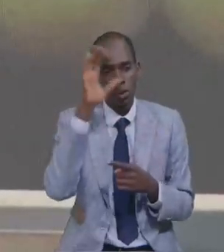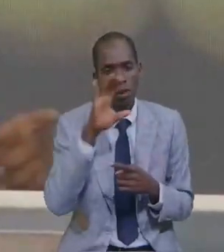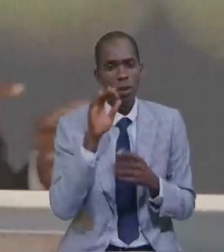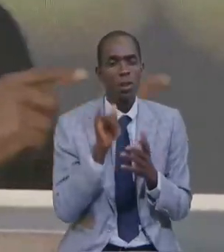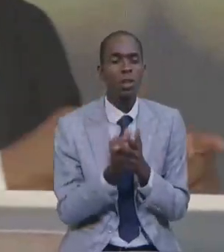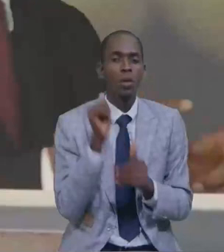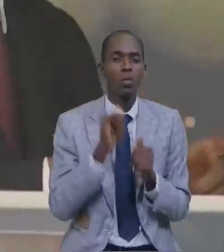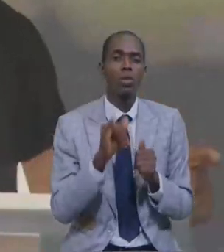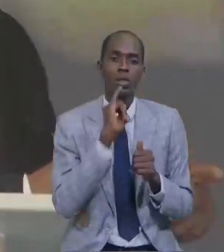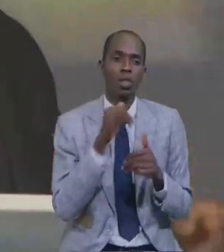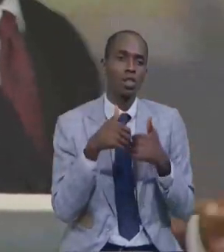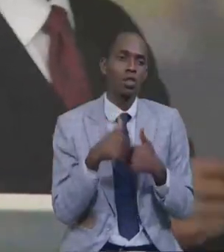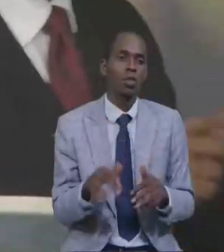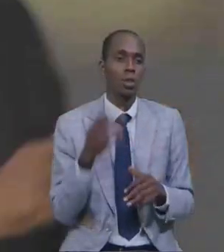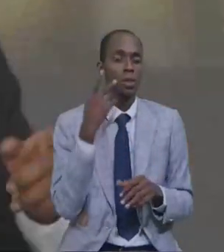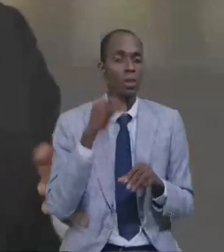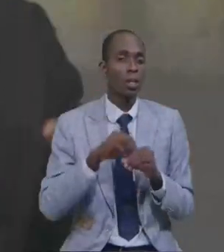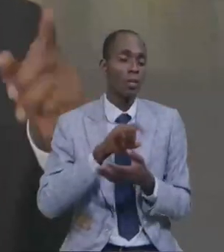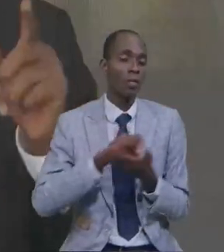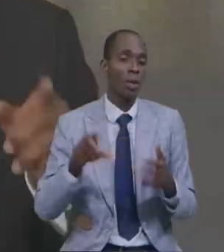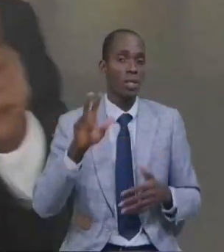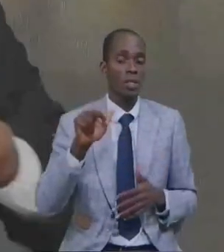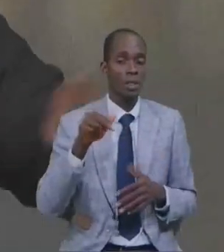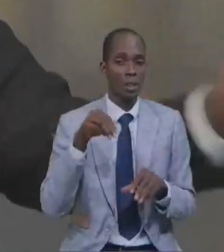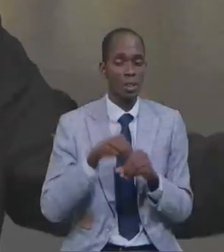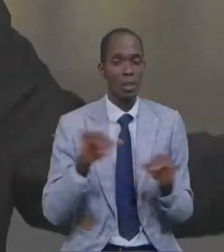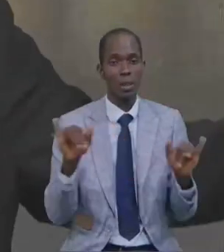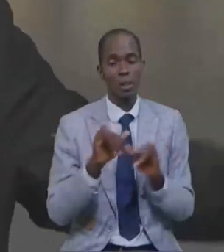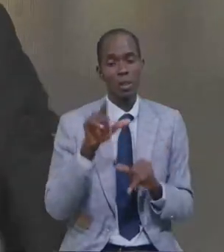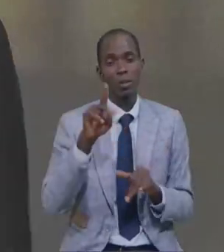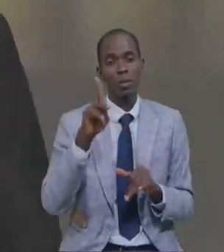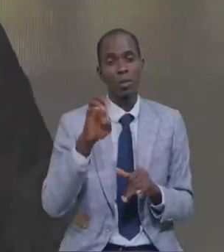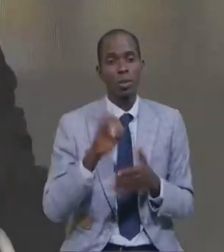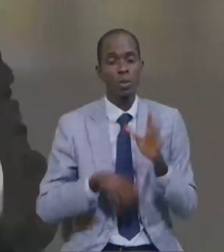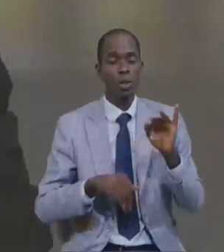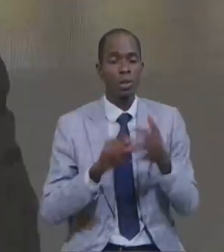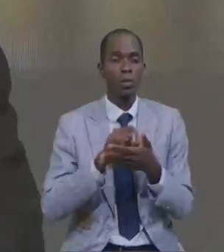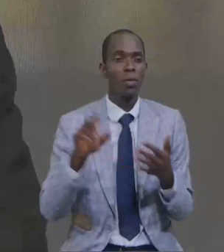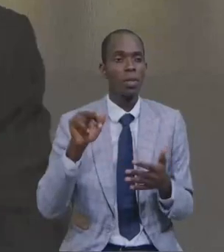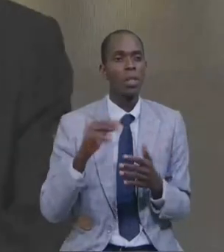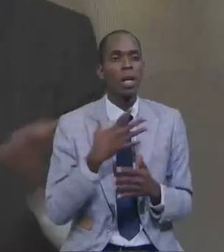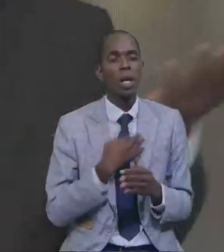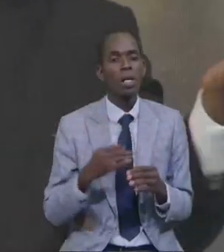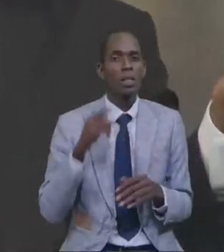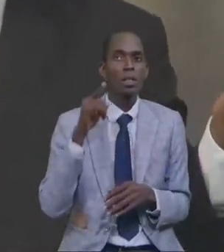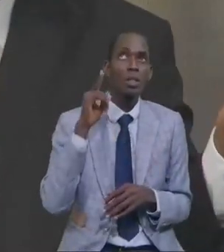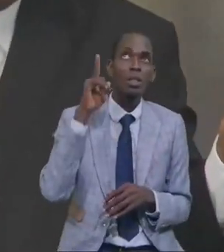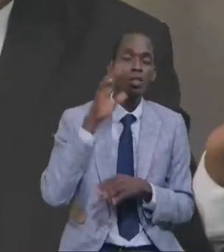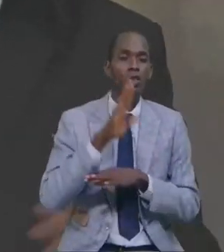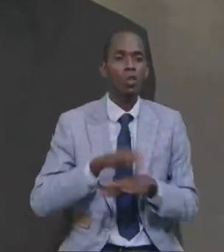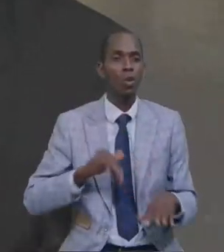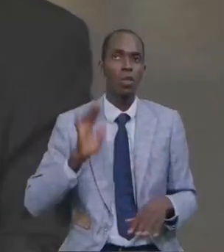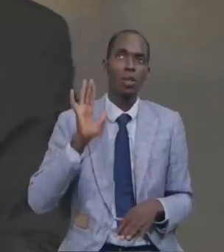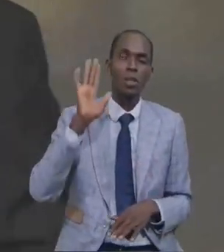Il appela ses 10 serviteurs, leur donna 10 mines et leur dit,